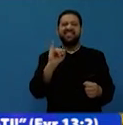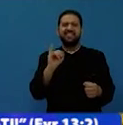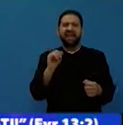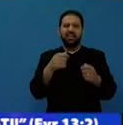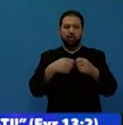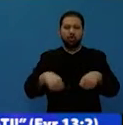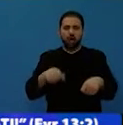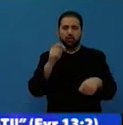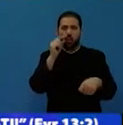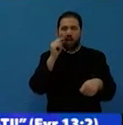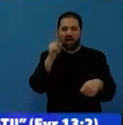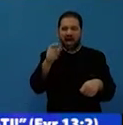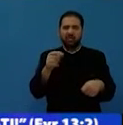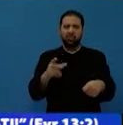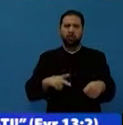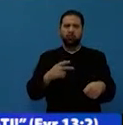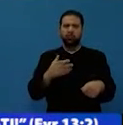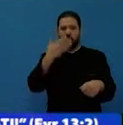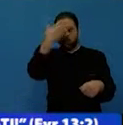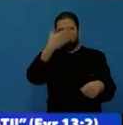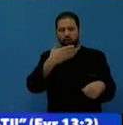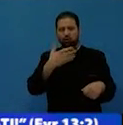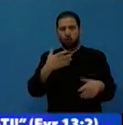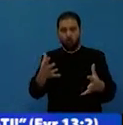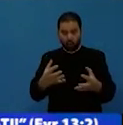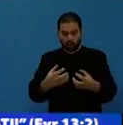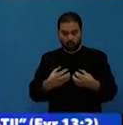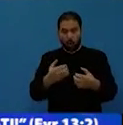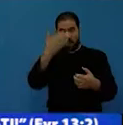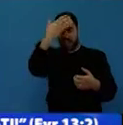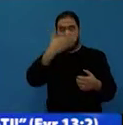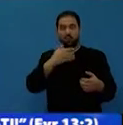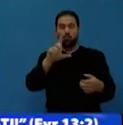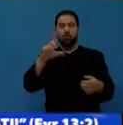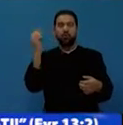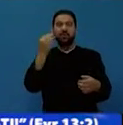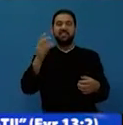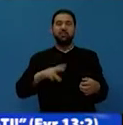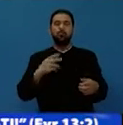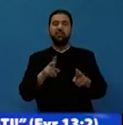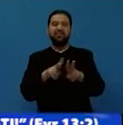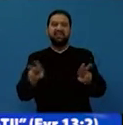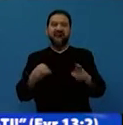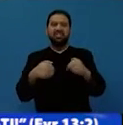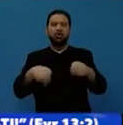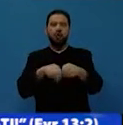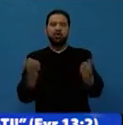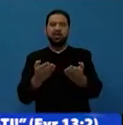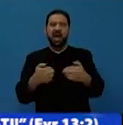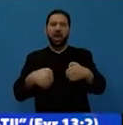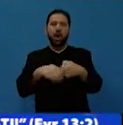sunt purtătoare ale chipului lui Dumnezeu, sunt semenii noștri în care noi ne